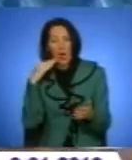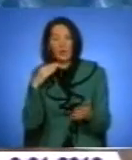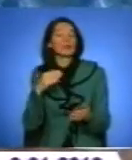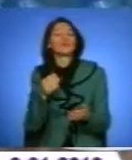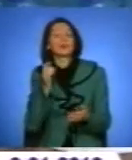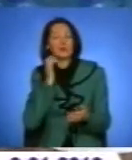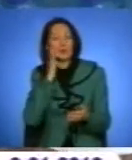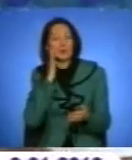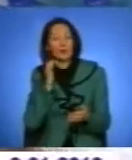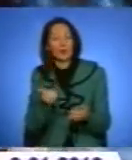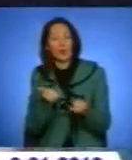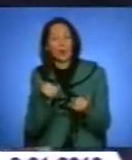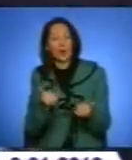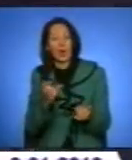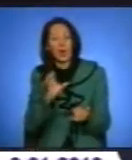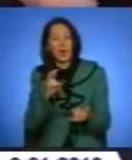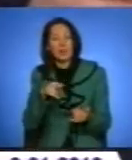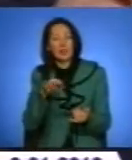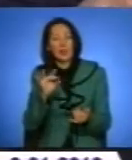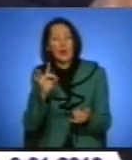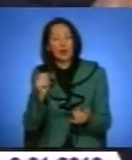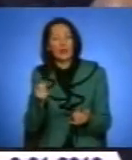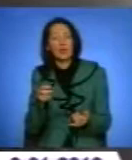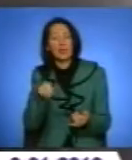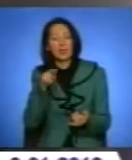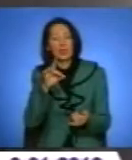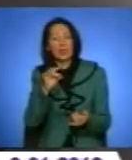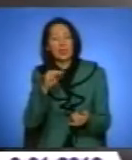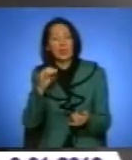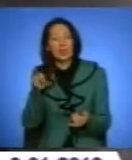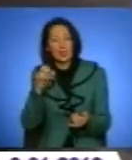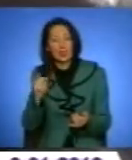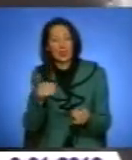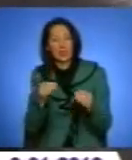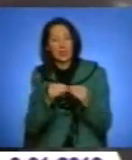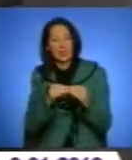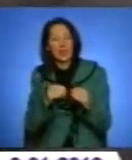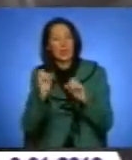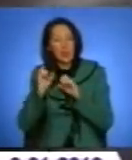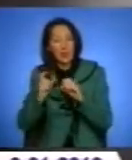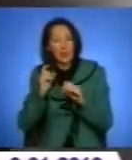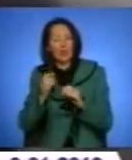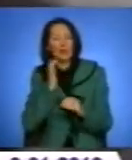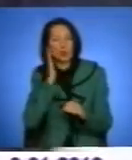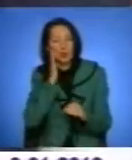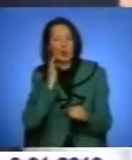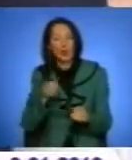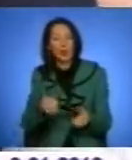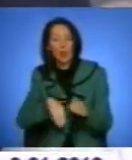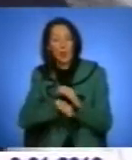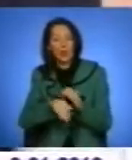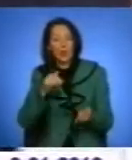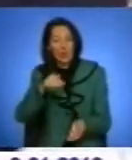самогонваріння. Декілька упаковок спиртових дріжджів, близько десятка мішків цукру, а також порожні пластикові пляшки, готові до розливу